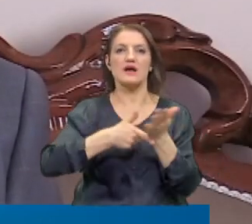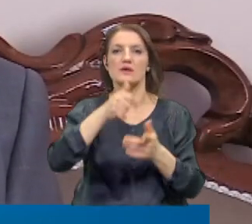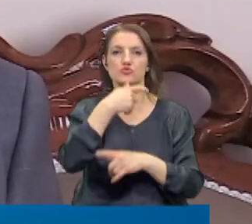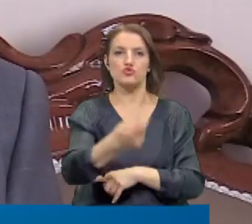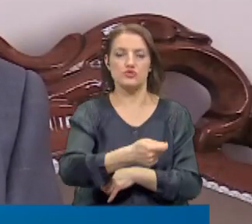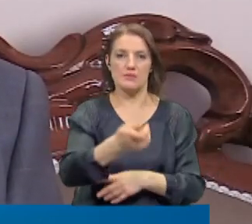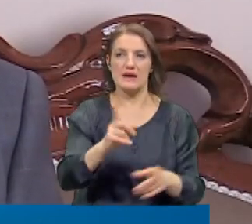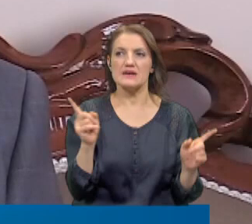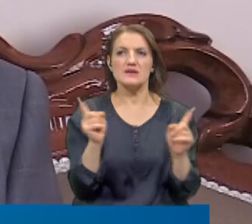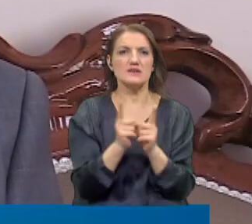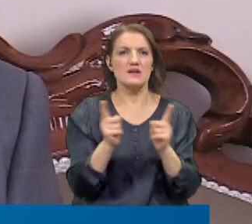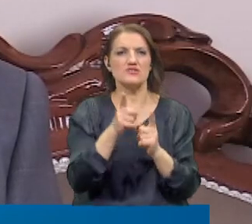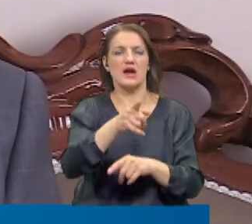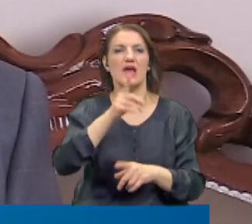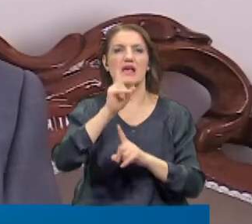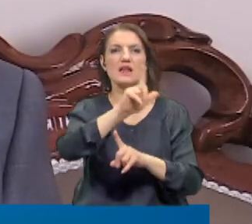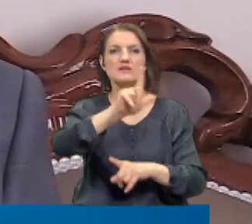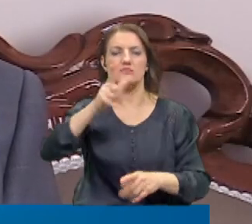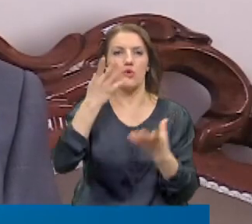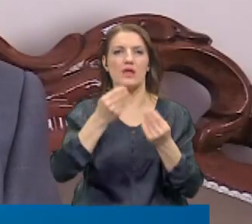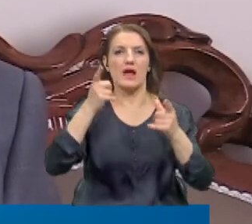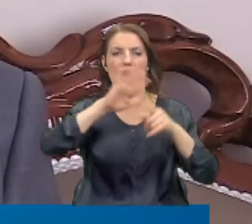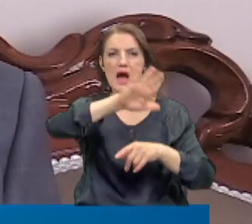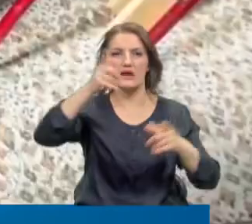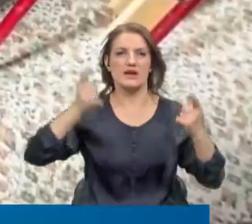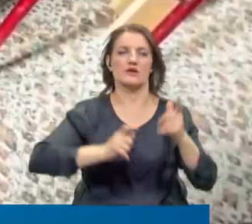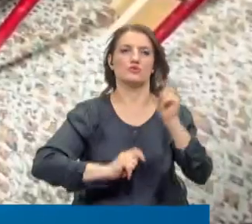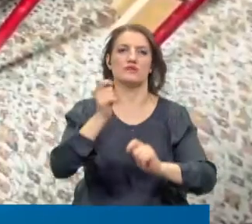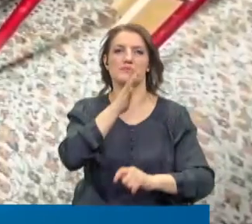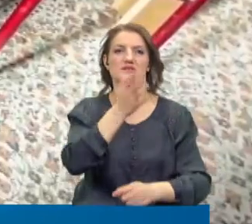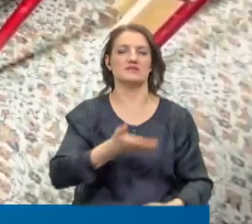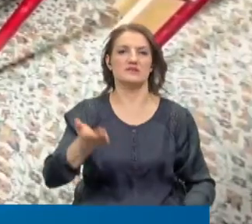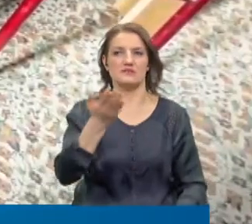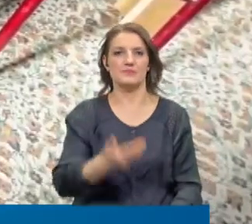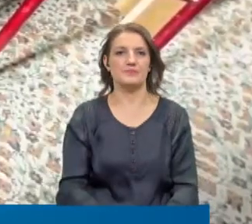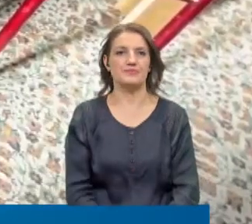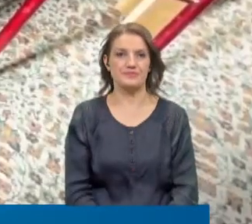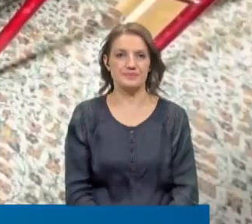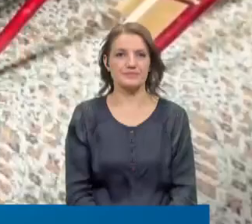sulamasında, kısaca ihtiyaç olan her yerde kullanabilirsiniz.